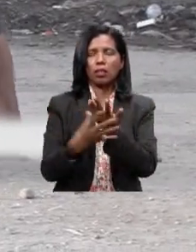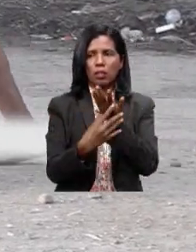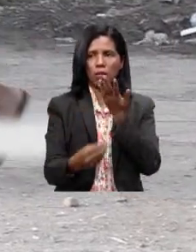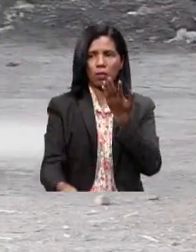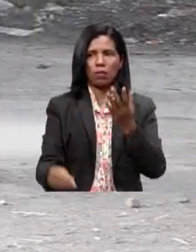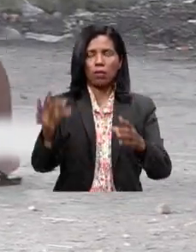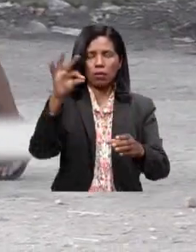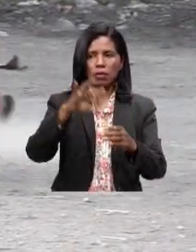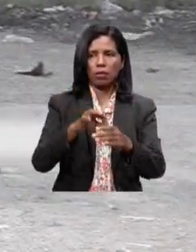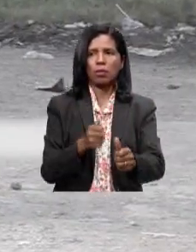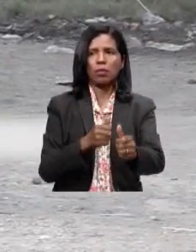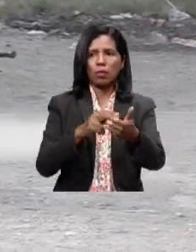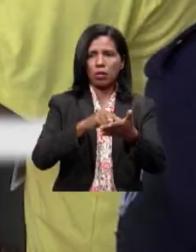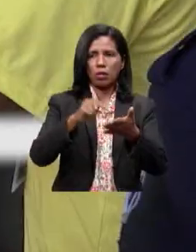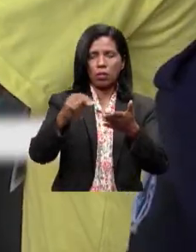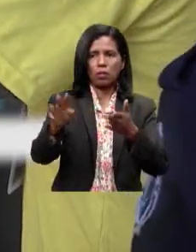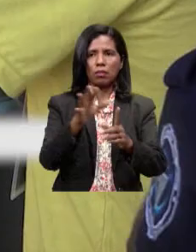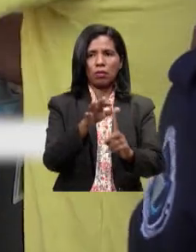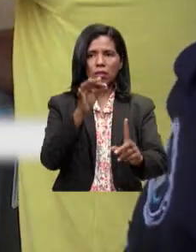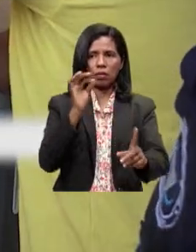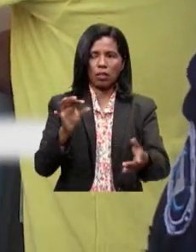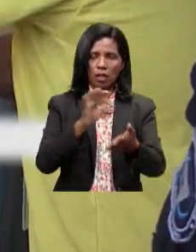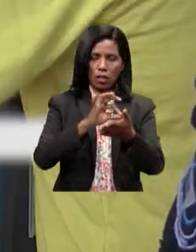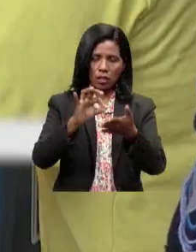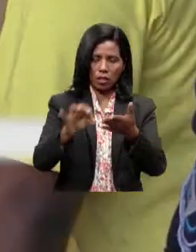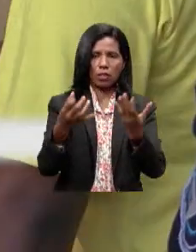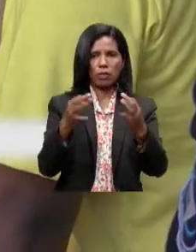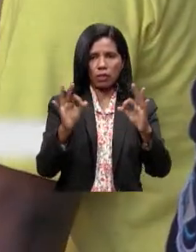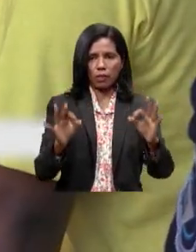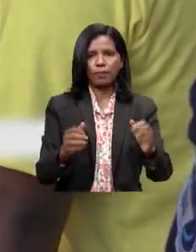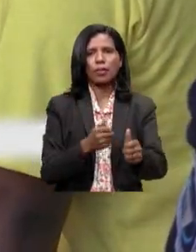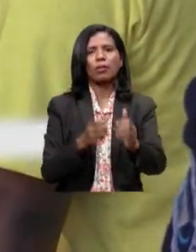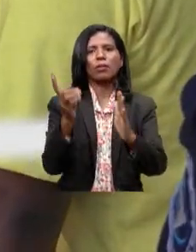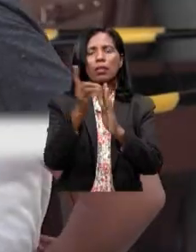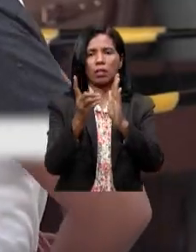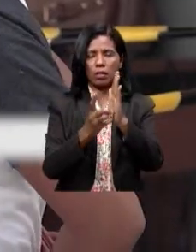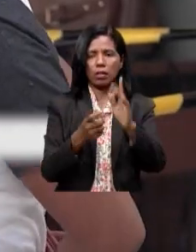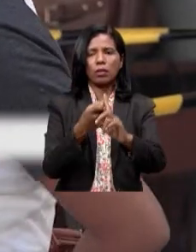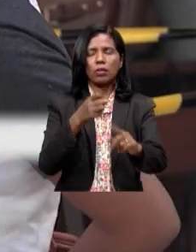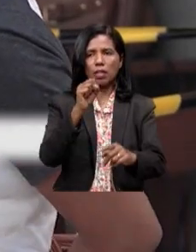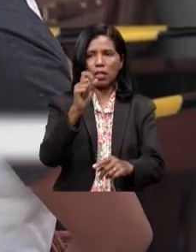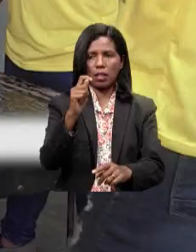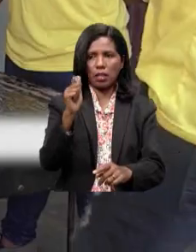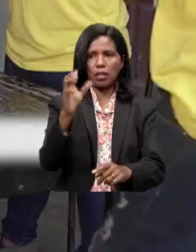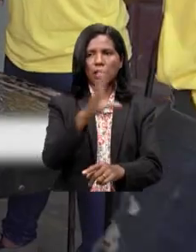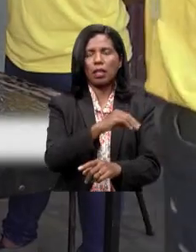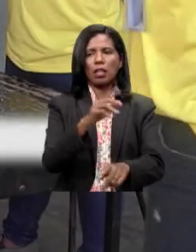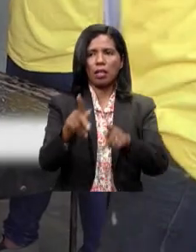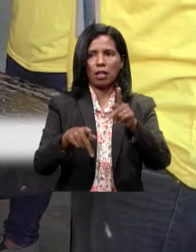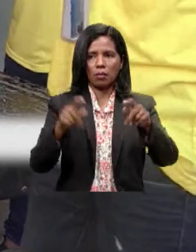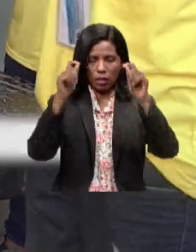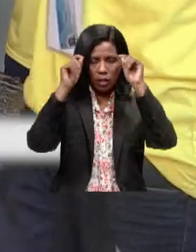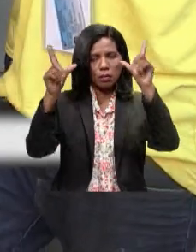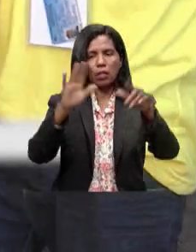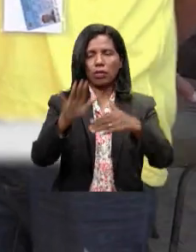votu bazea ba numero eleitores nebe resisto ona. Tuir dadus provisori husi estai eleitores iha teritori Timor